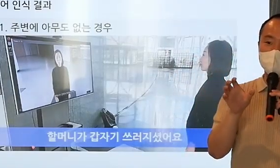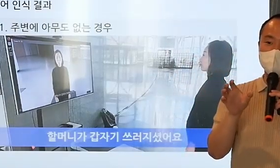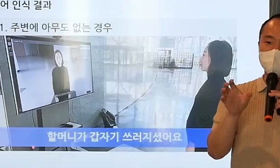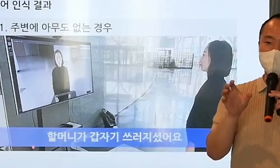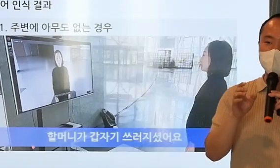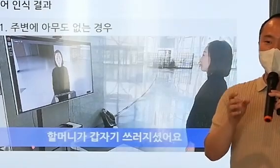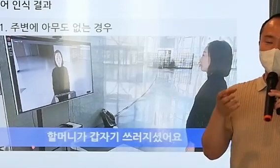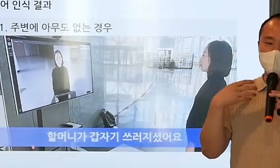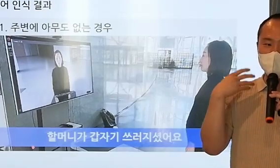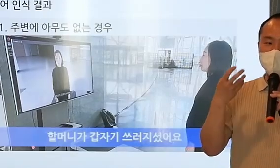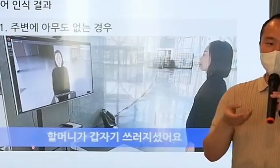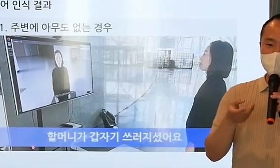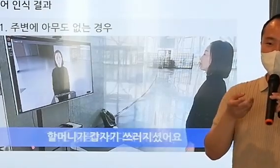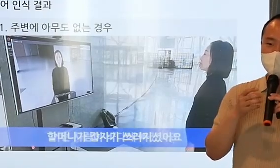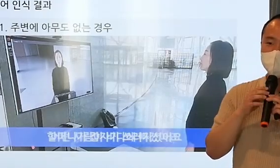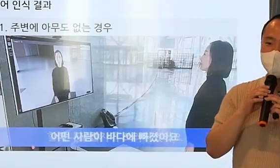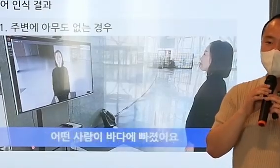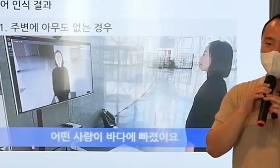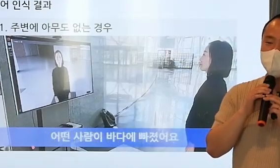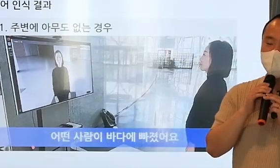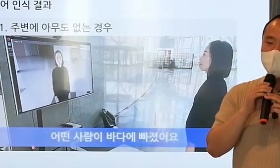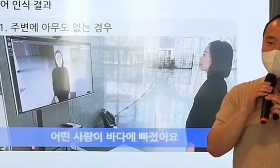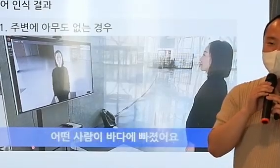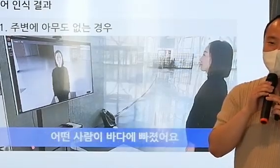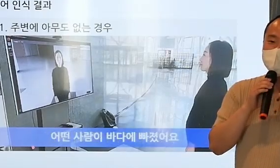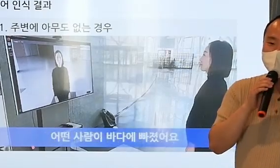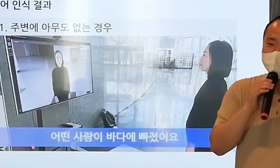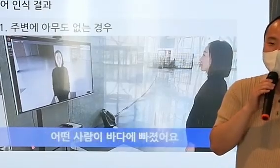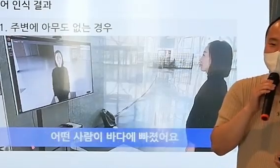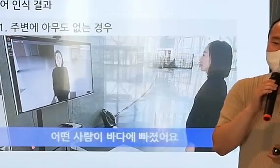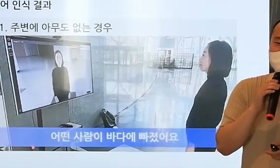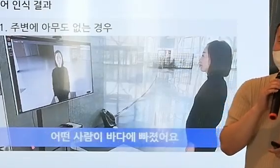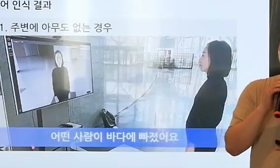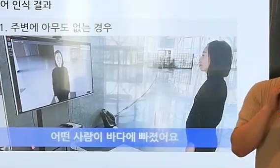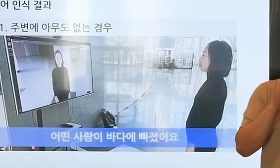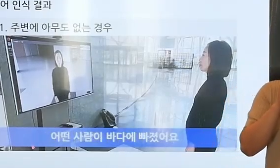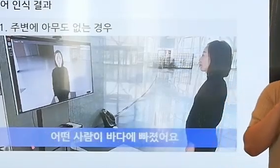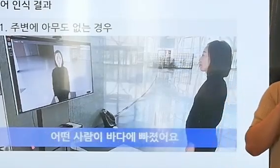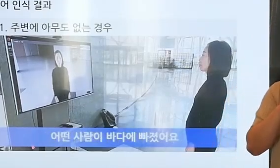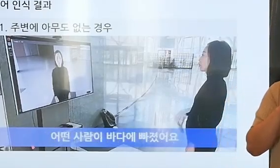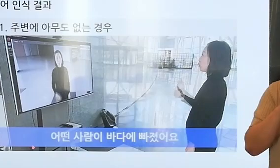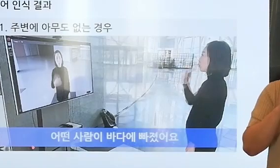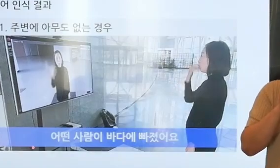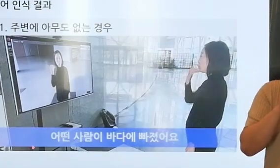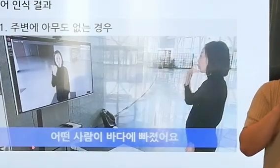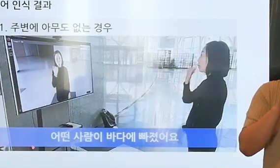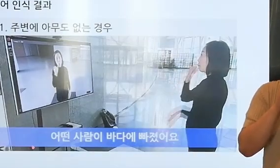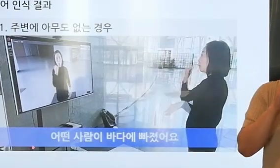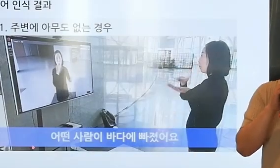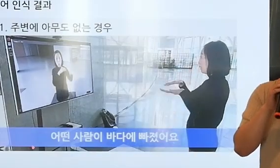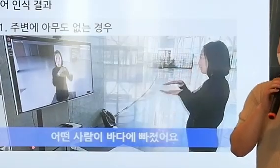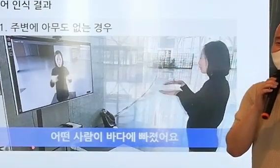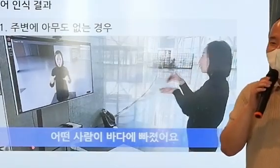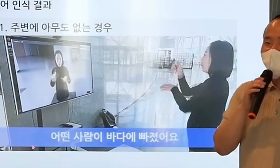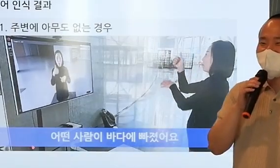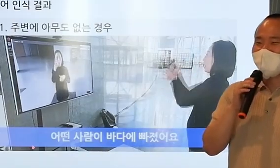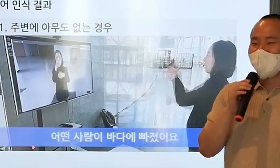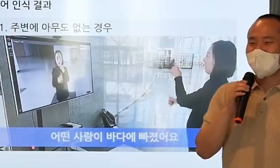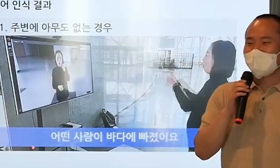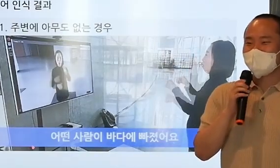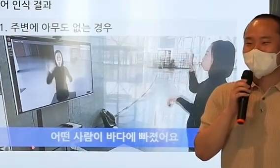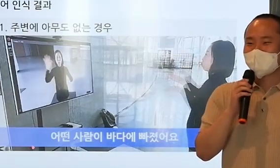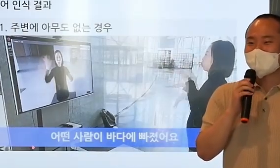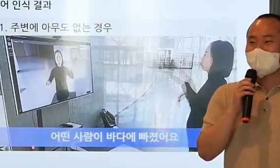계속 쫓아가서 그 키포인트를 추출하는 형태로 이제 잘 활용했어요. 너무 간단한 거라서 뭐 대단한 기술이라고 말씀드리기가 좀 민망하네요. 저희.